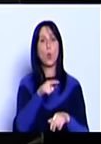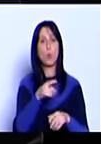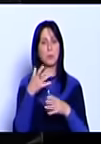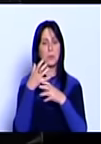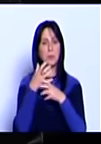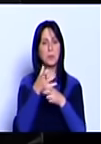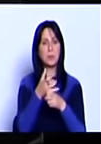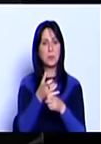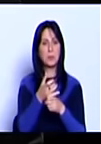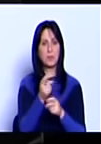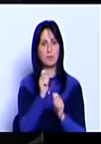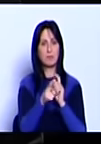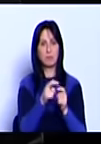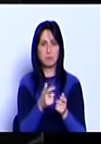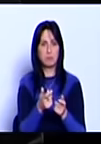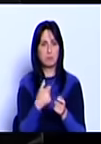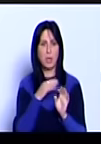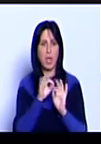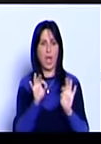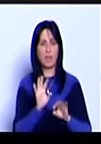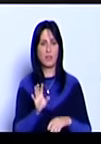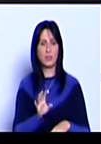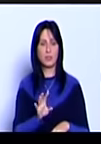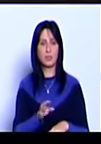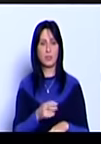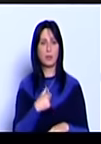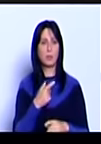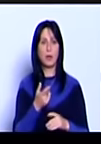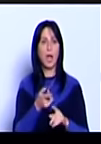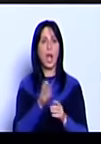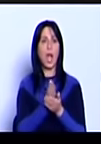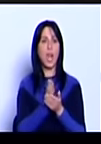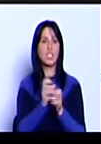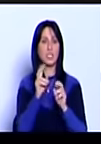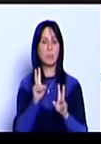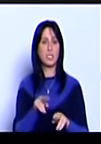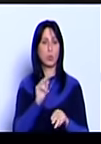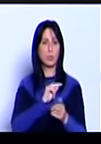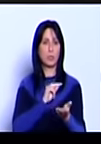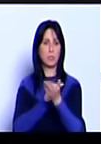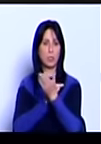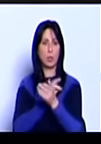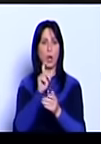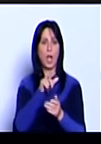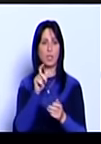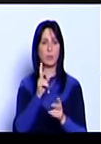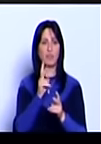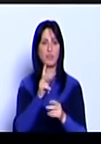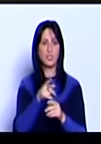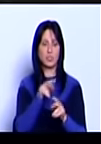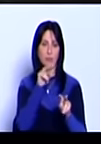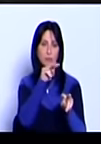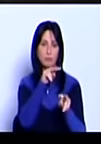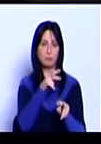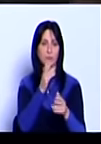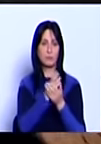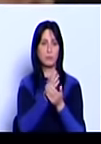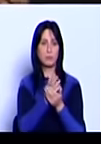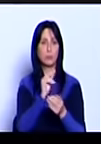კლებას და თუ ნამდვილად არ ხსნის საერთოდ. ამისთვის არსებობენ სპეციალური სამსახურები, ადამიანები, რომლებიც ადევნებენ